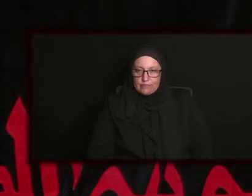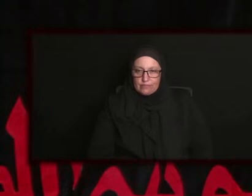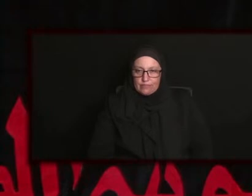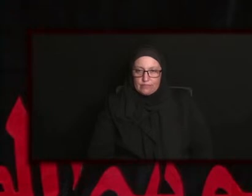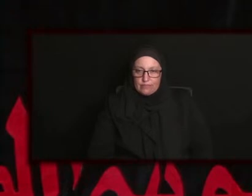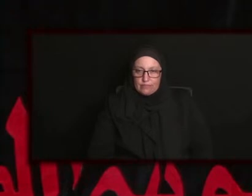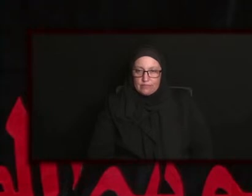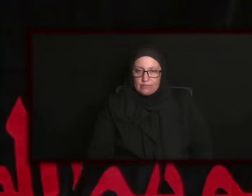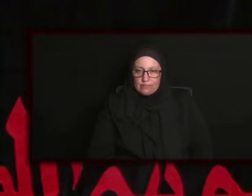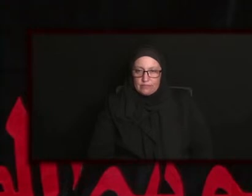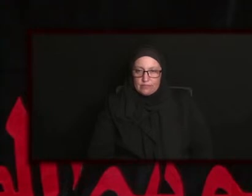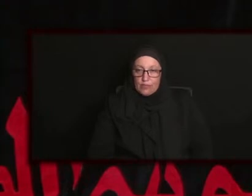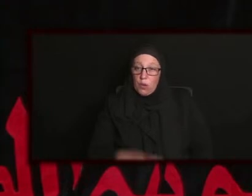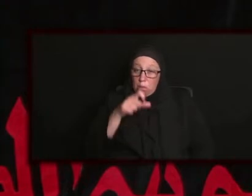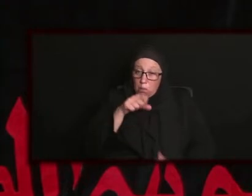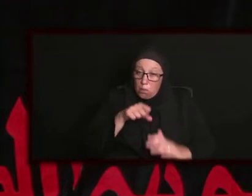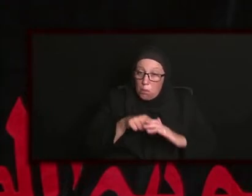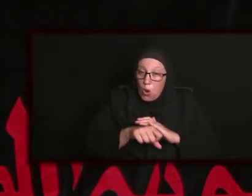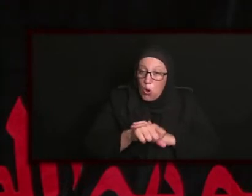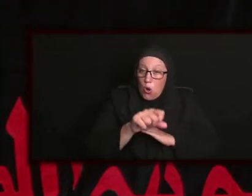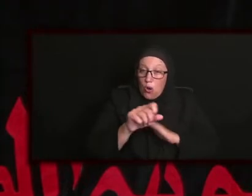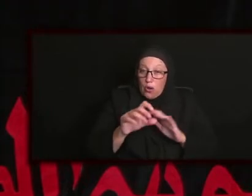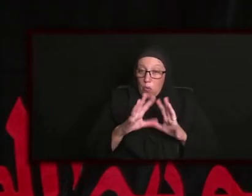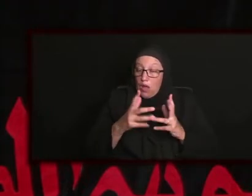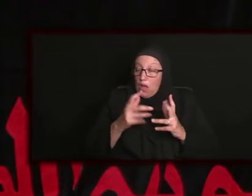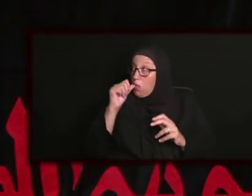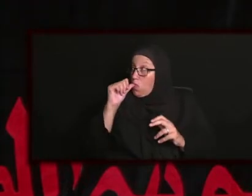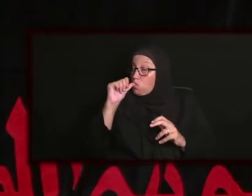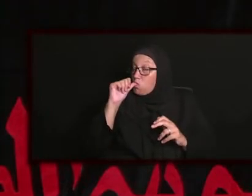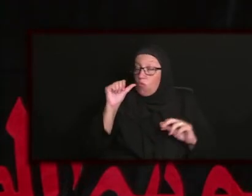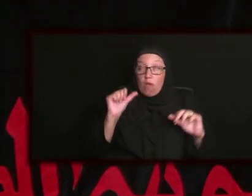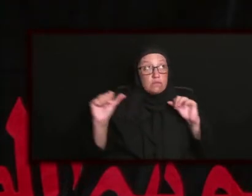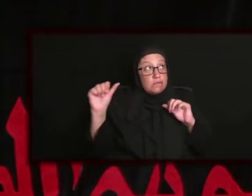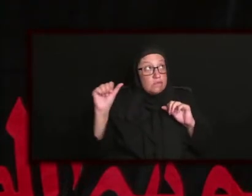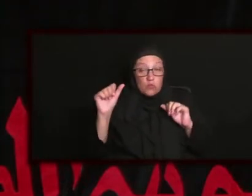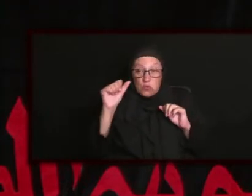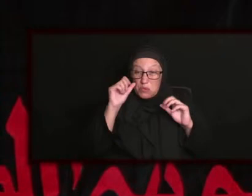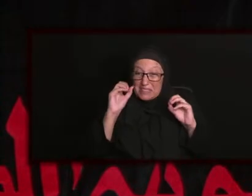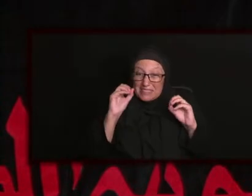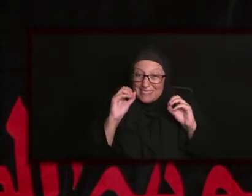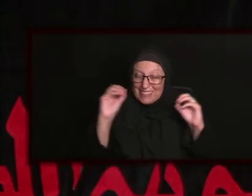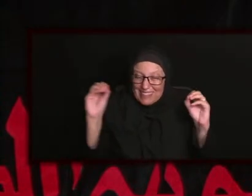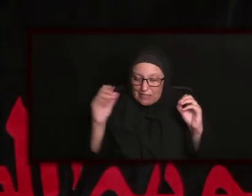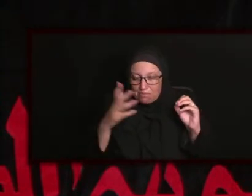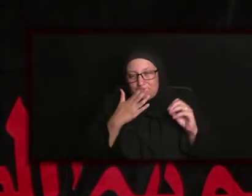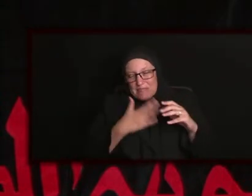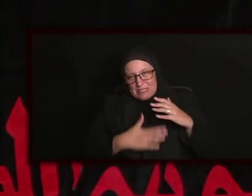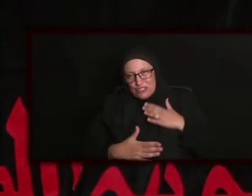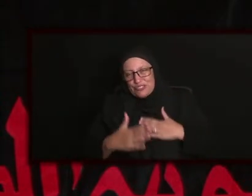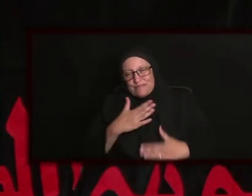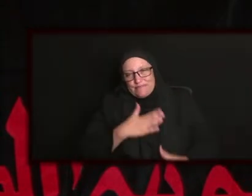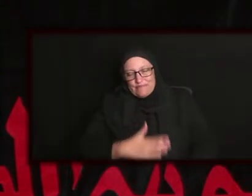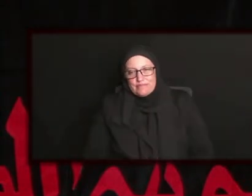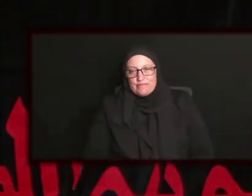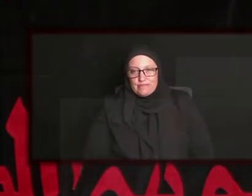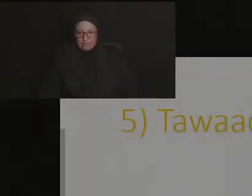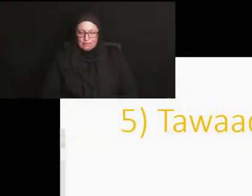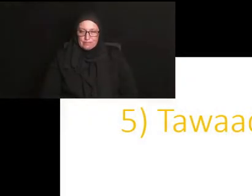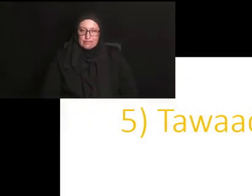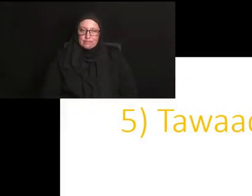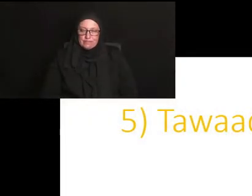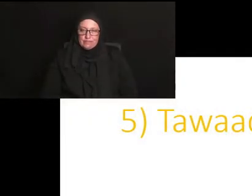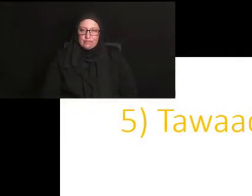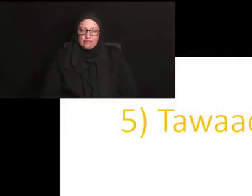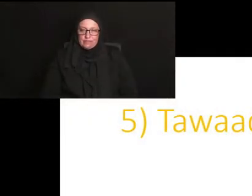world and you don't know anything. وَجَعَلَ لَكُمُ السَّمْعَ وَالْأَبْصَارَ وَالْأَفْئِدَةَ